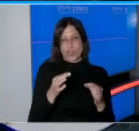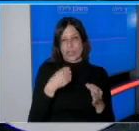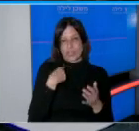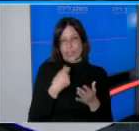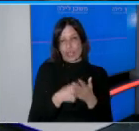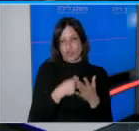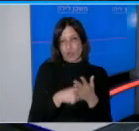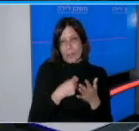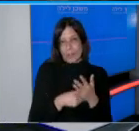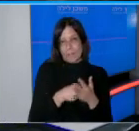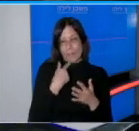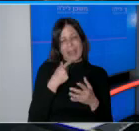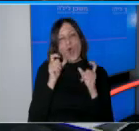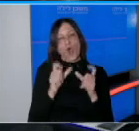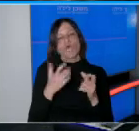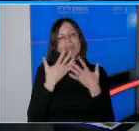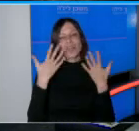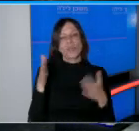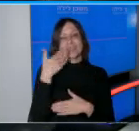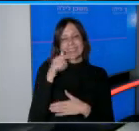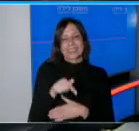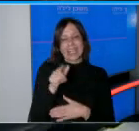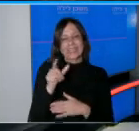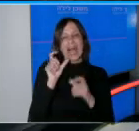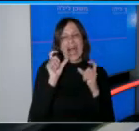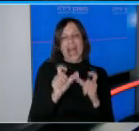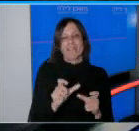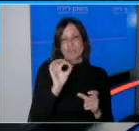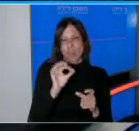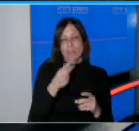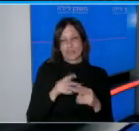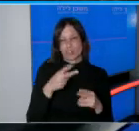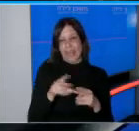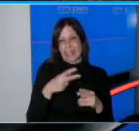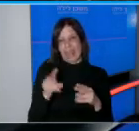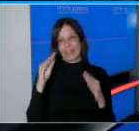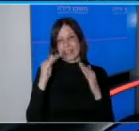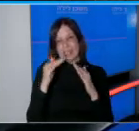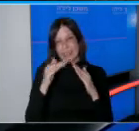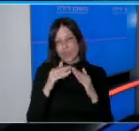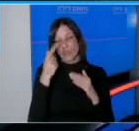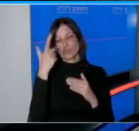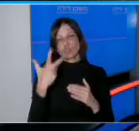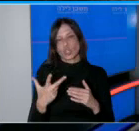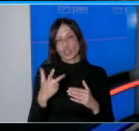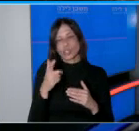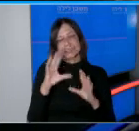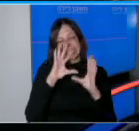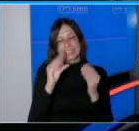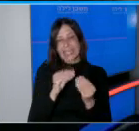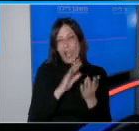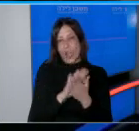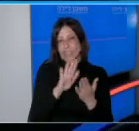רק אזכיר, החוב הגדול ביותר במדינת ישראל הוא לחייבי משכנתאות. דיור הוא שליש מסך כל ההוצאות